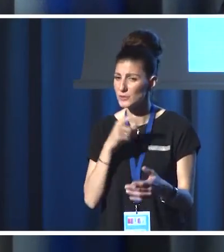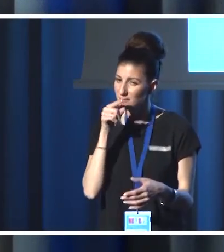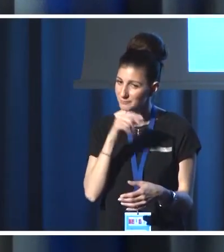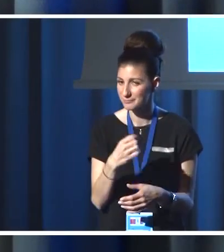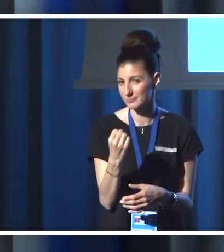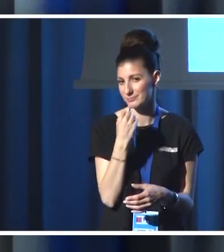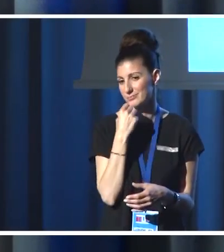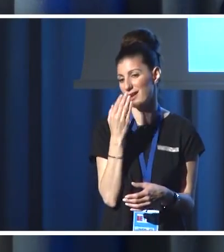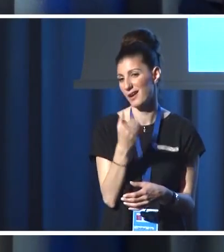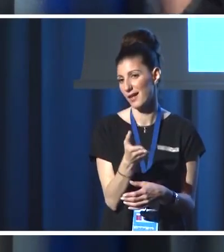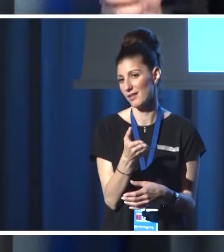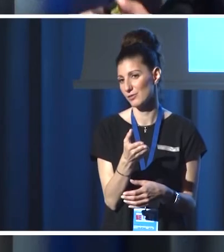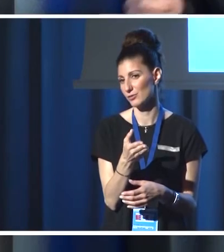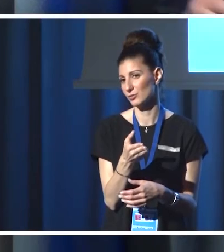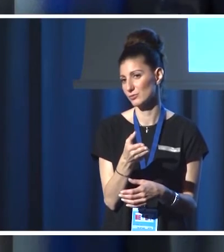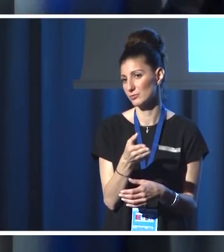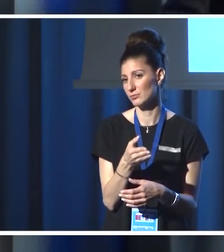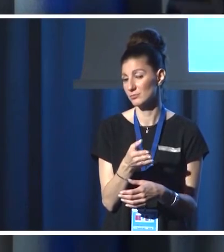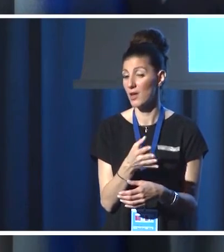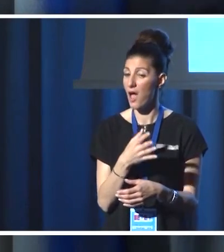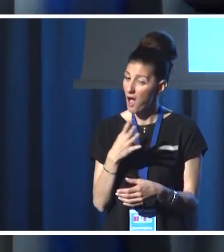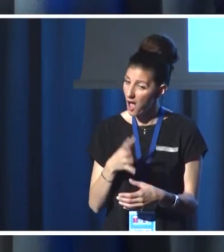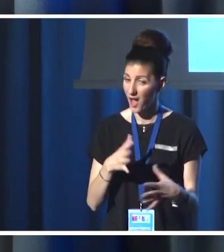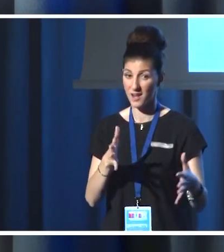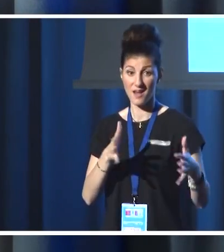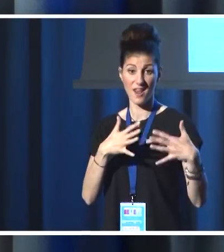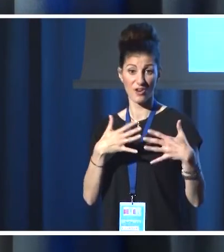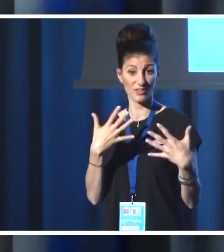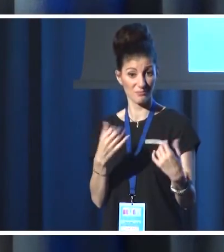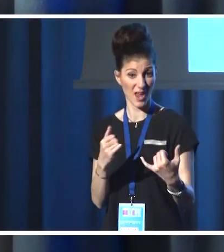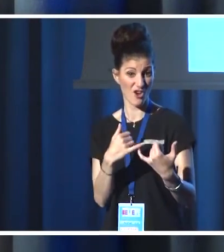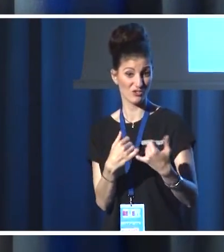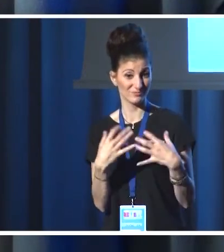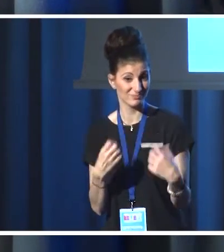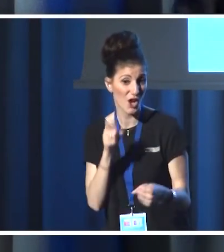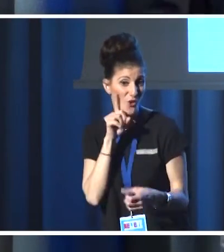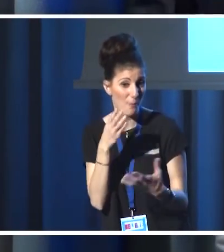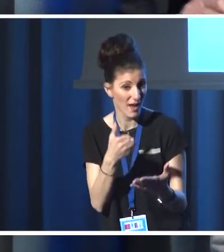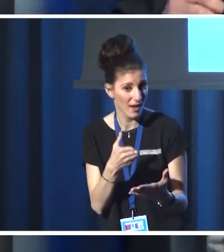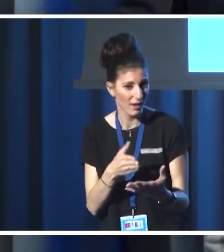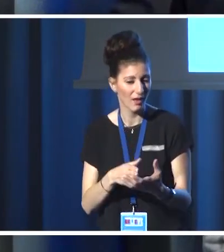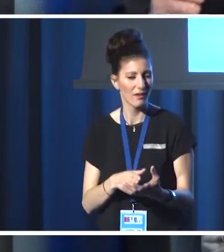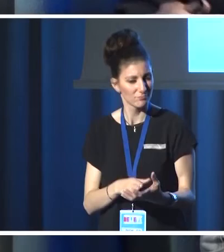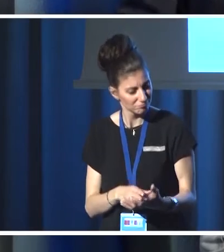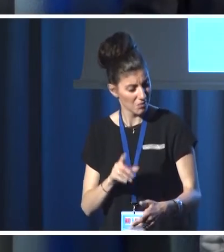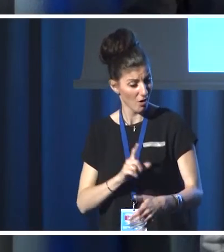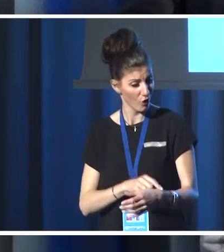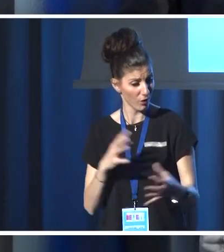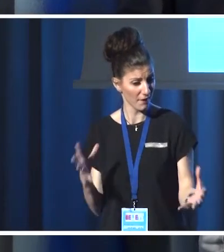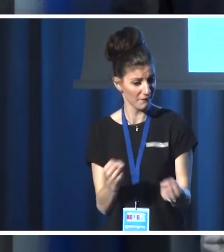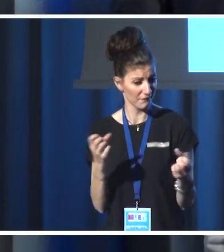ήσουν ερωτευμένος θα έβρισκες χρόνο να βρεις το τέρι σου θα λέγανε ναι θα